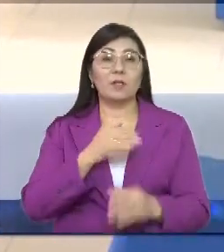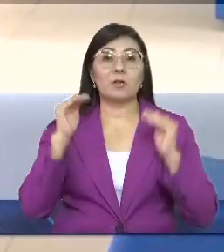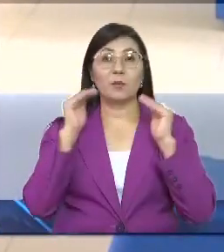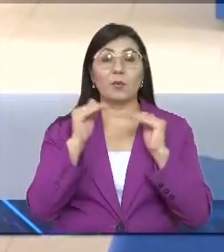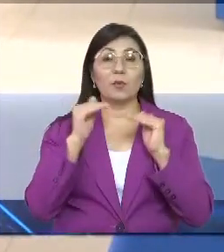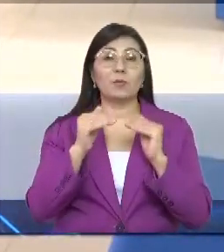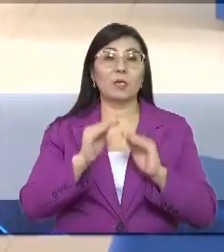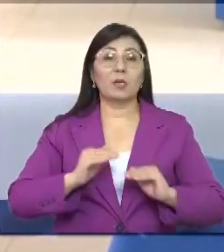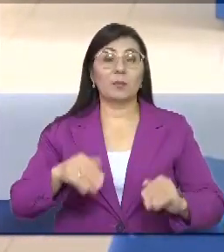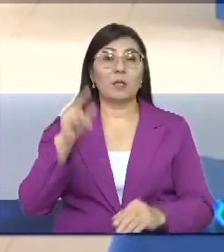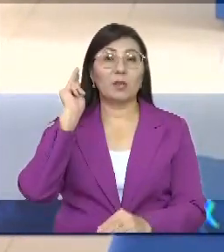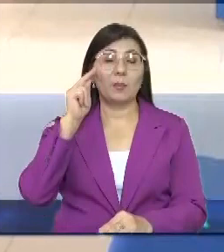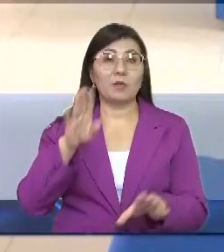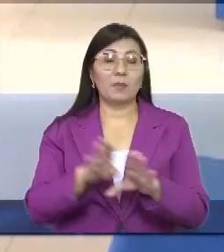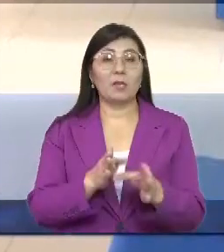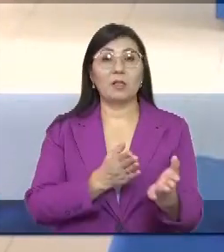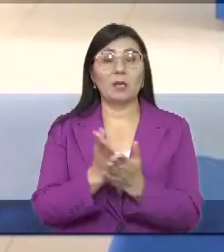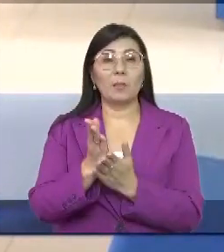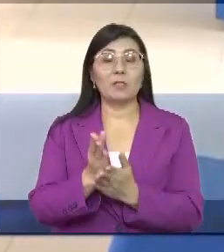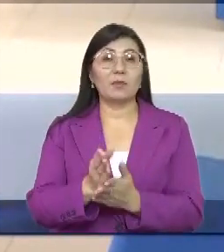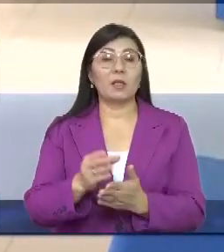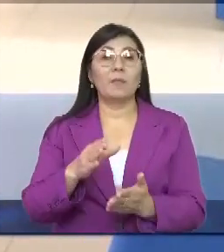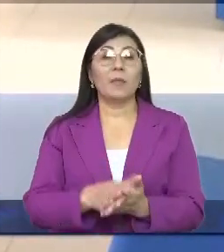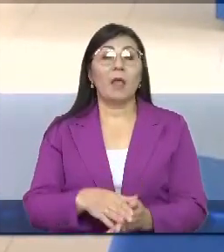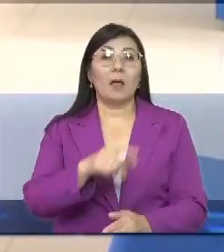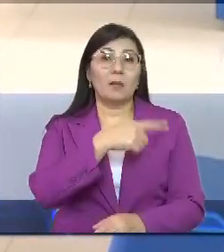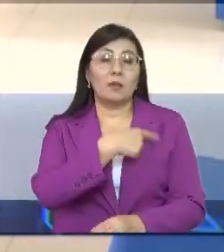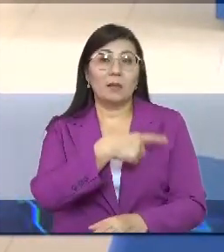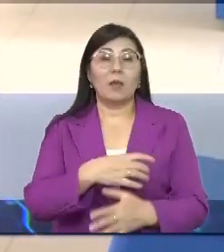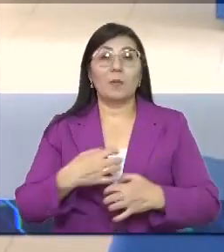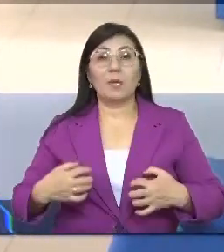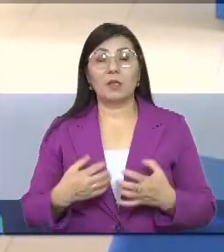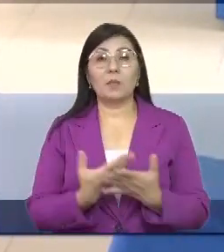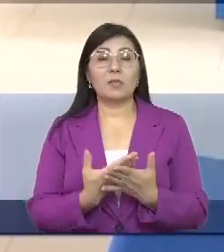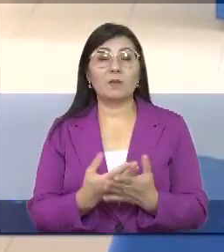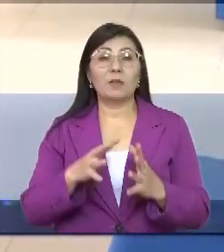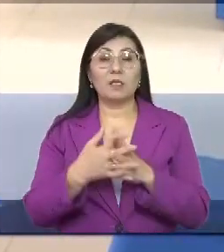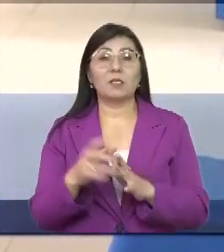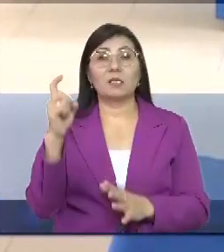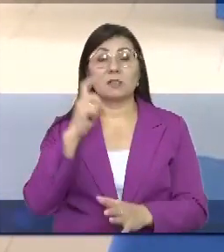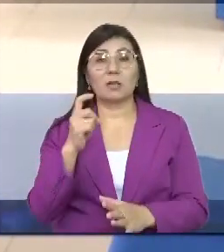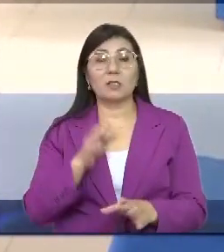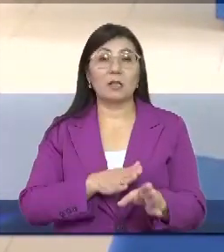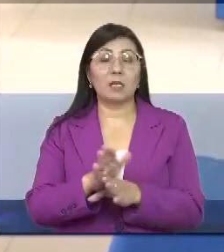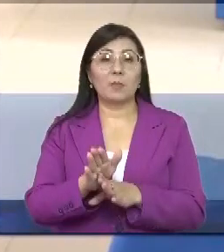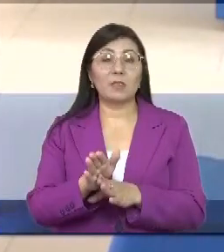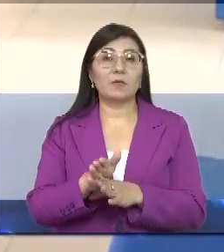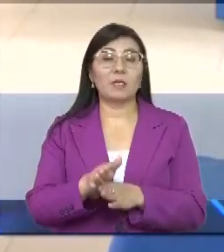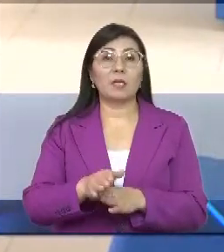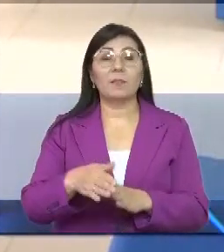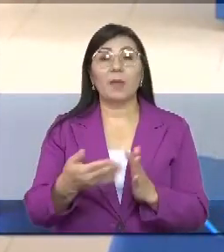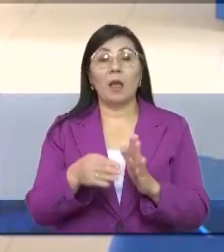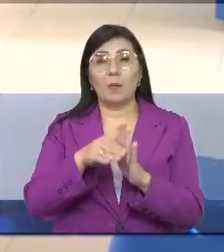колледже ребята обучаются по таким направлениям как ветеринария механизация сельского хозяйства организации питания программное обеспечение